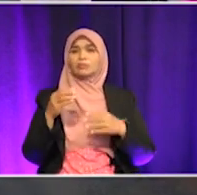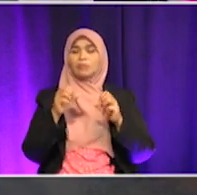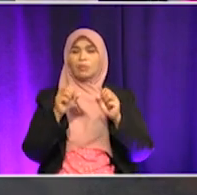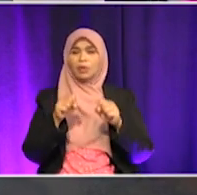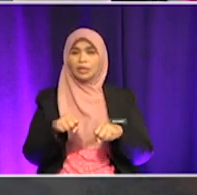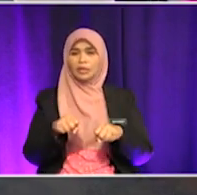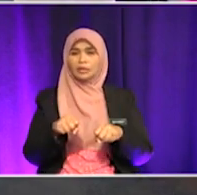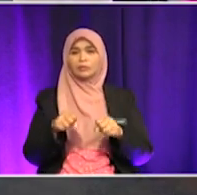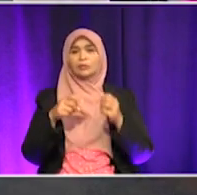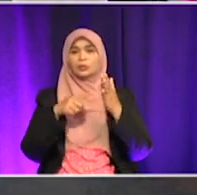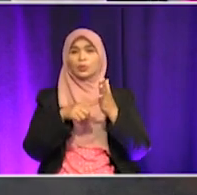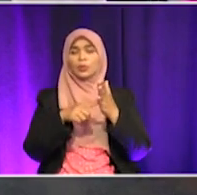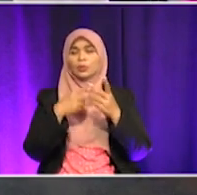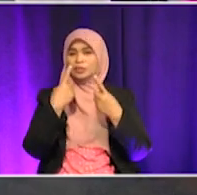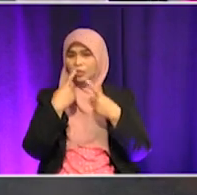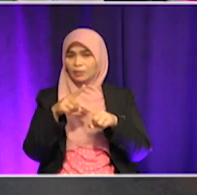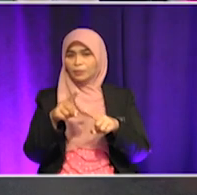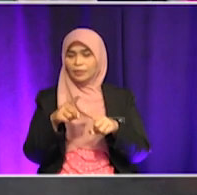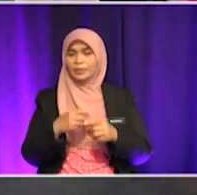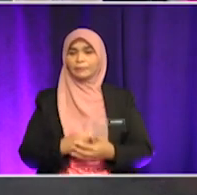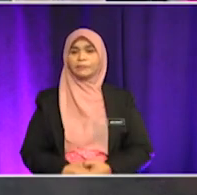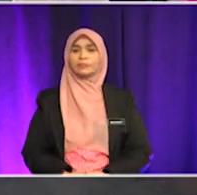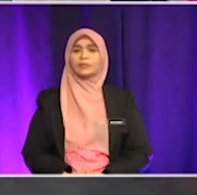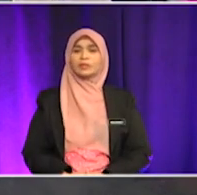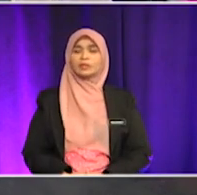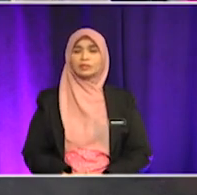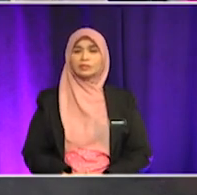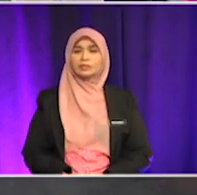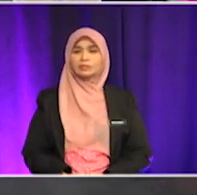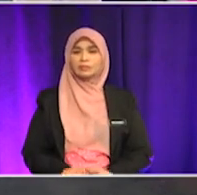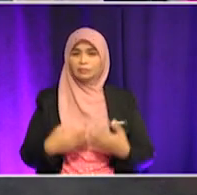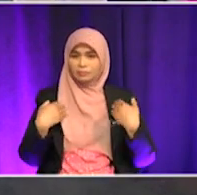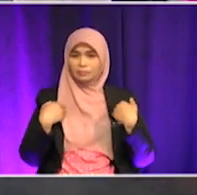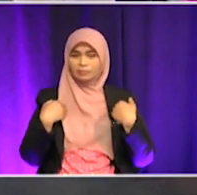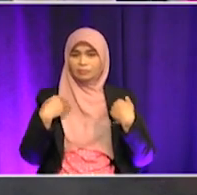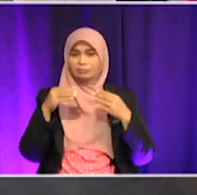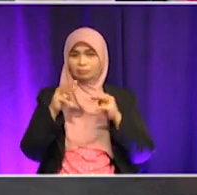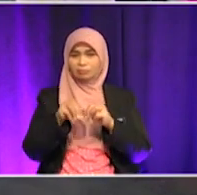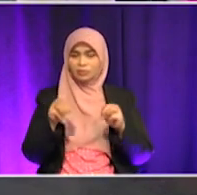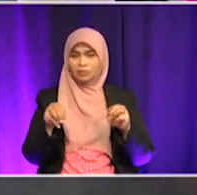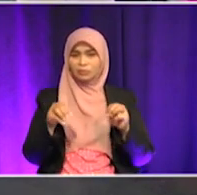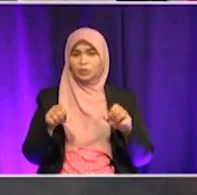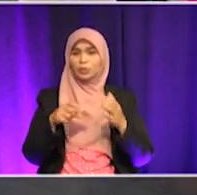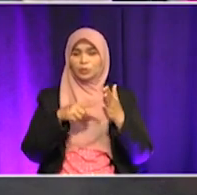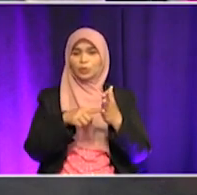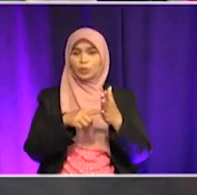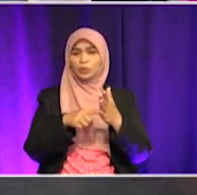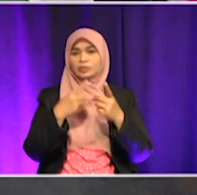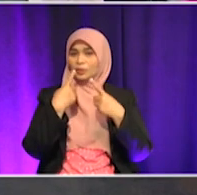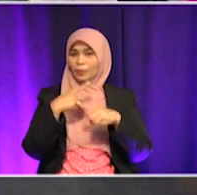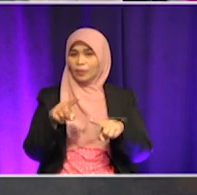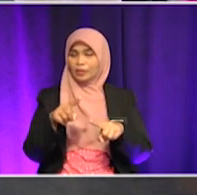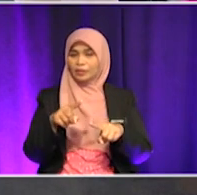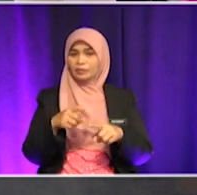angkat jawapan masing-masing, tunjukkan. Ada tak murid-murid yang boleh tunjukkan jawapan masing-masing pada pada Ifan dan juga